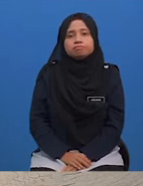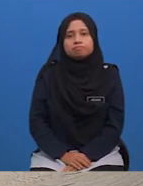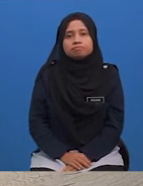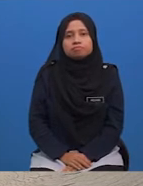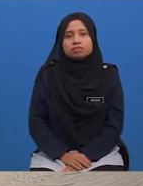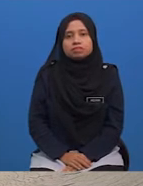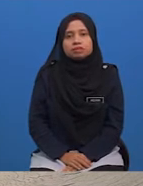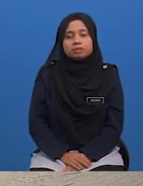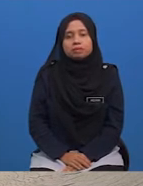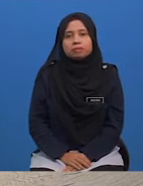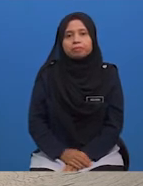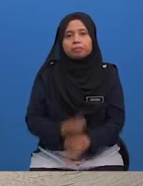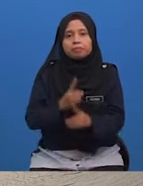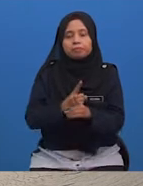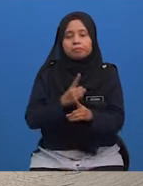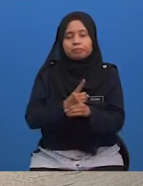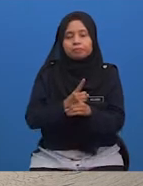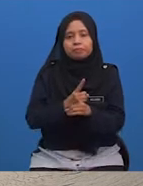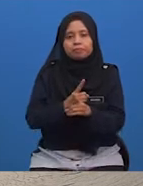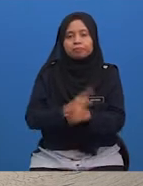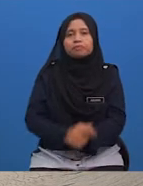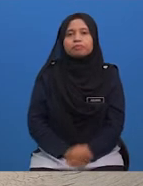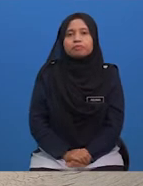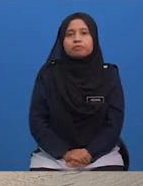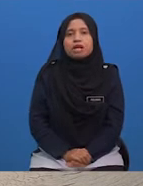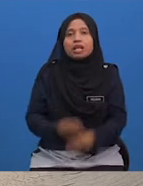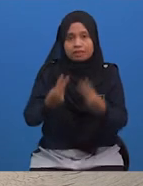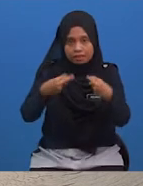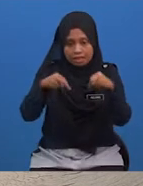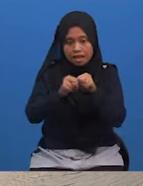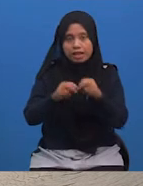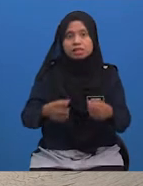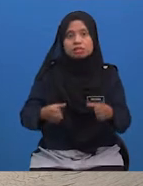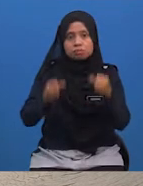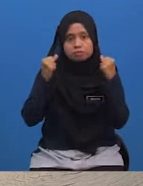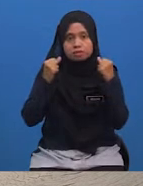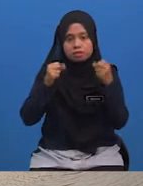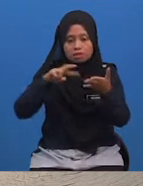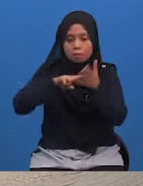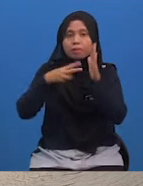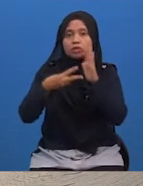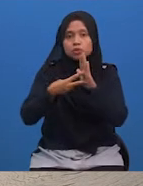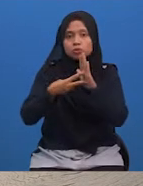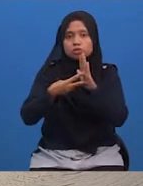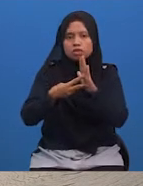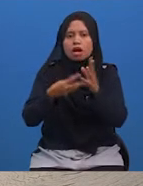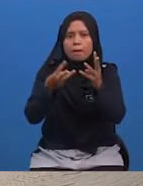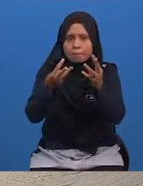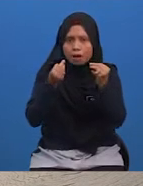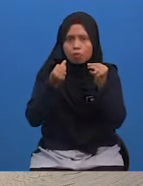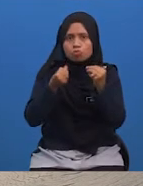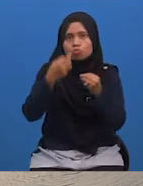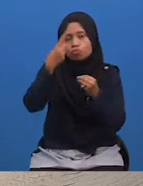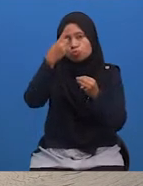Ya, betul. Hebat murid-murid saya. Nilai keberanian bermaksud